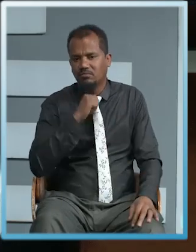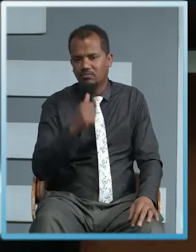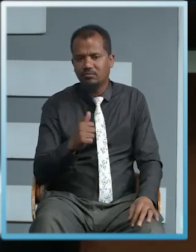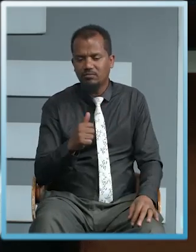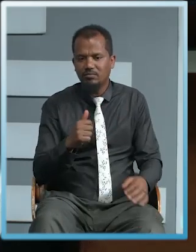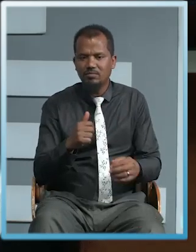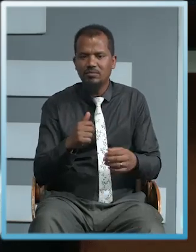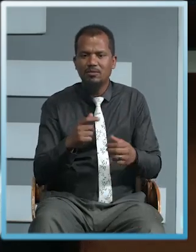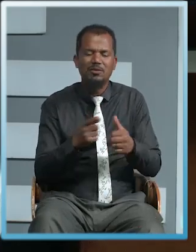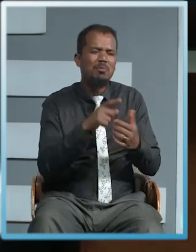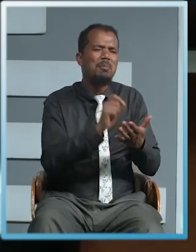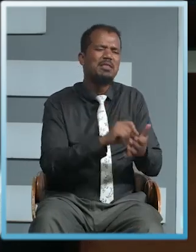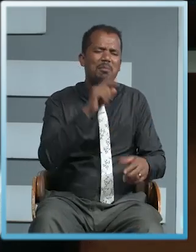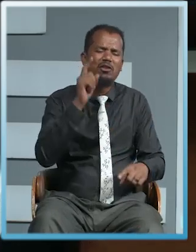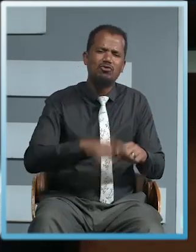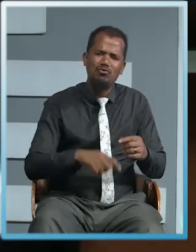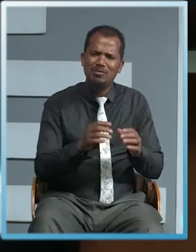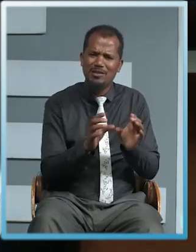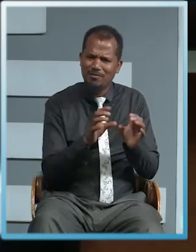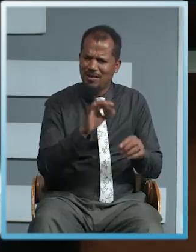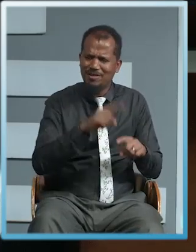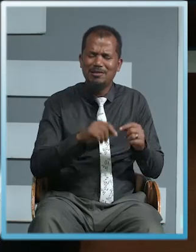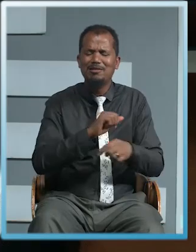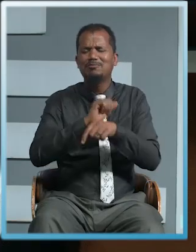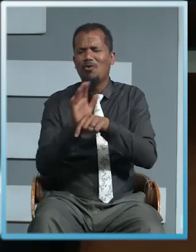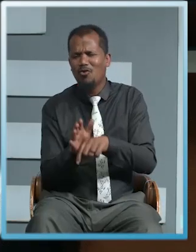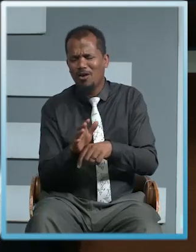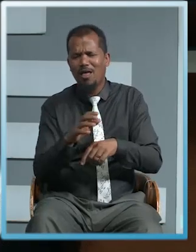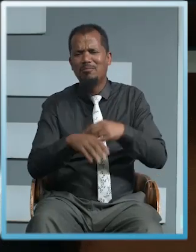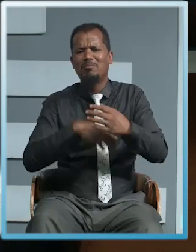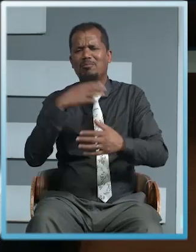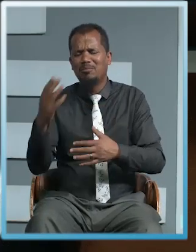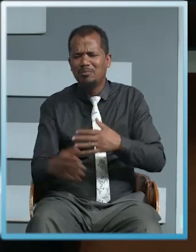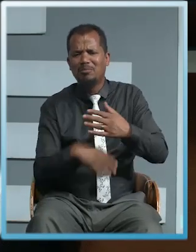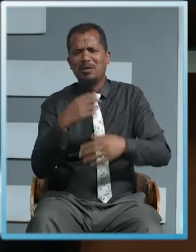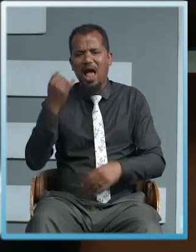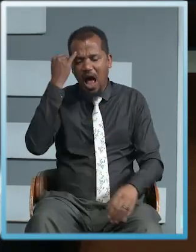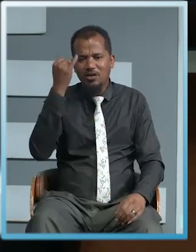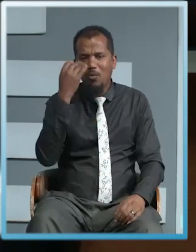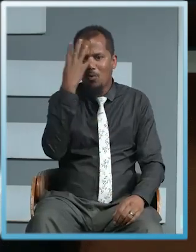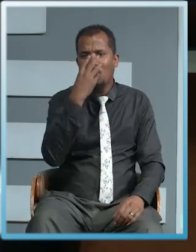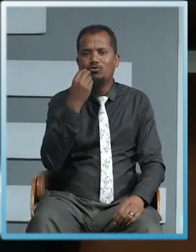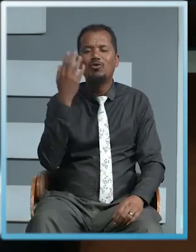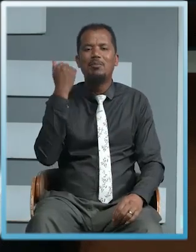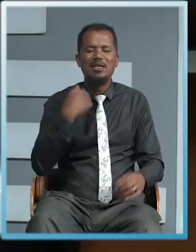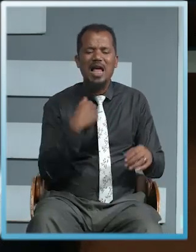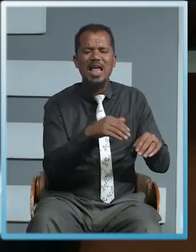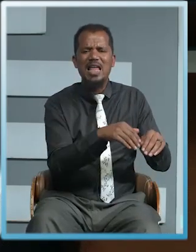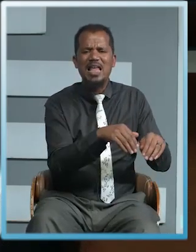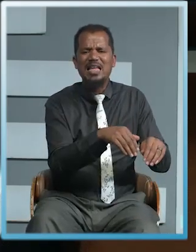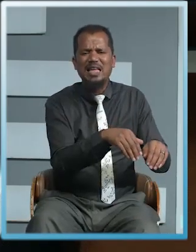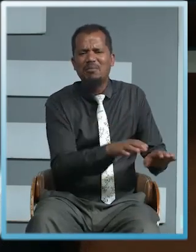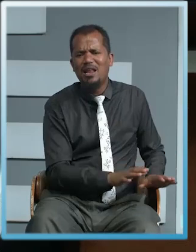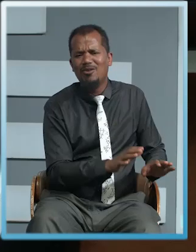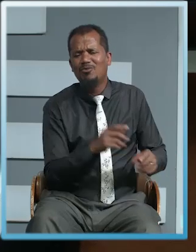برای من متقابل شلوم کزه گیر کزه کرونا کزه من یاله حساب اون کنجوسونه کبرانیا و دست راچن میاد